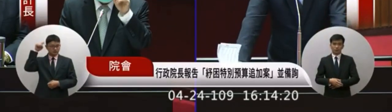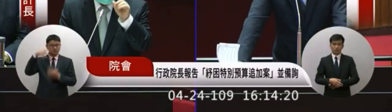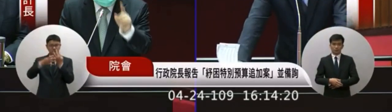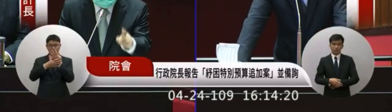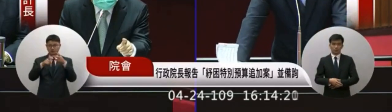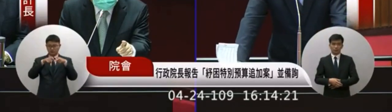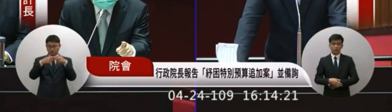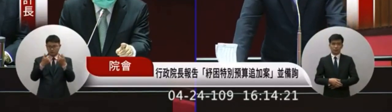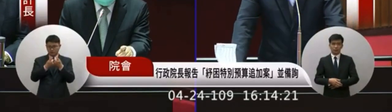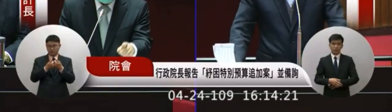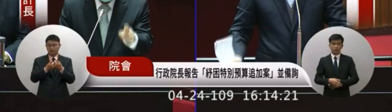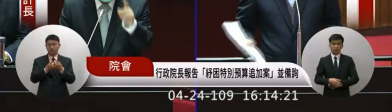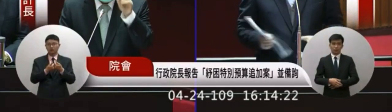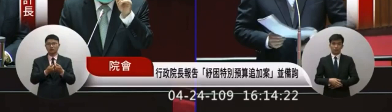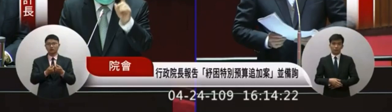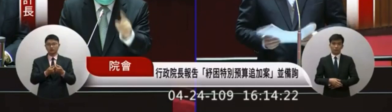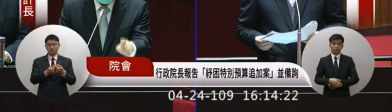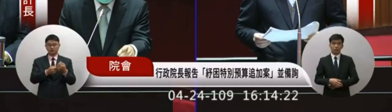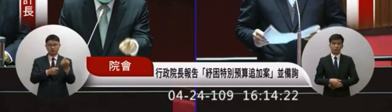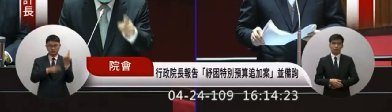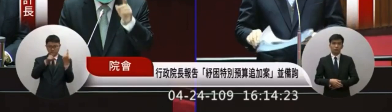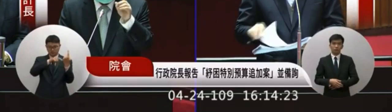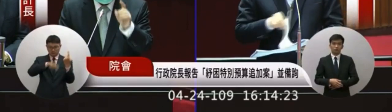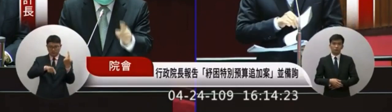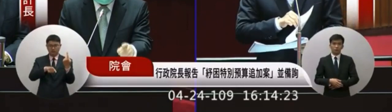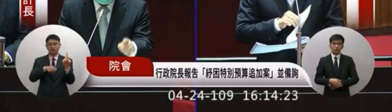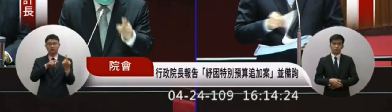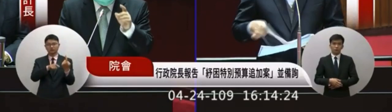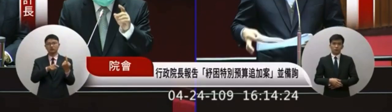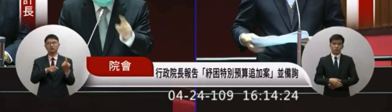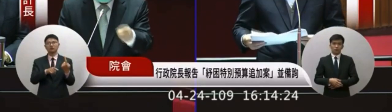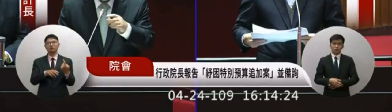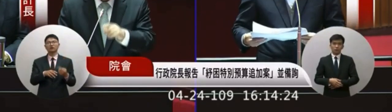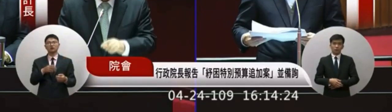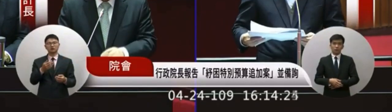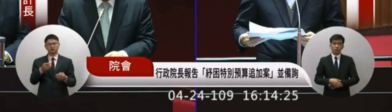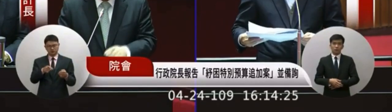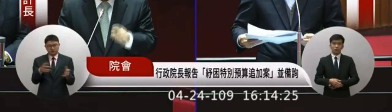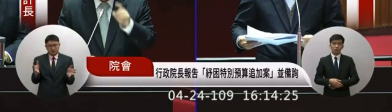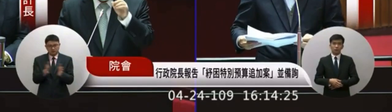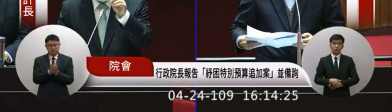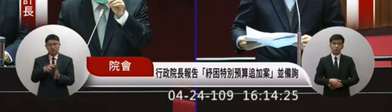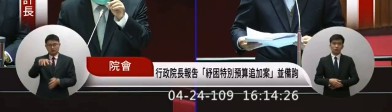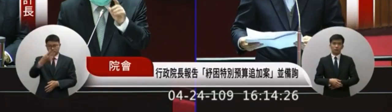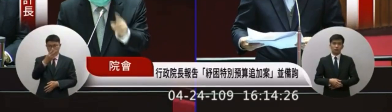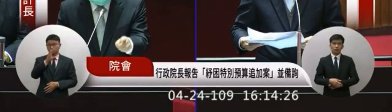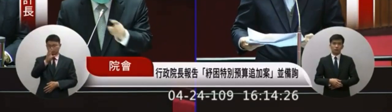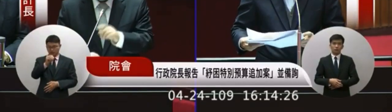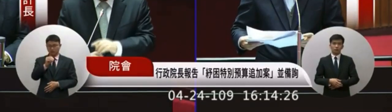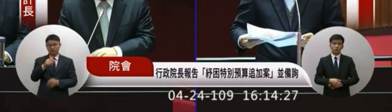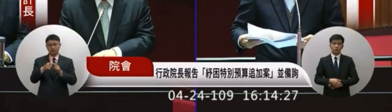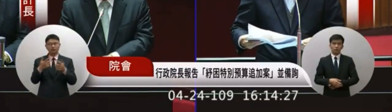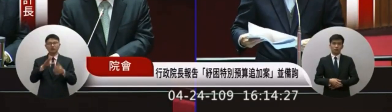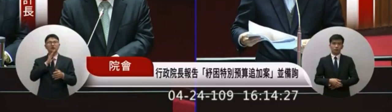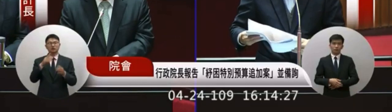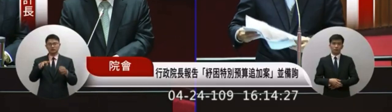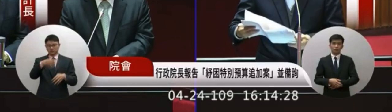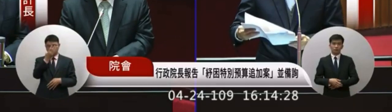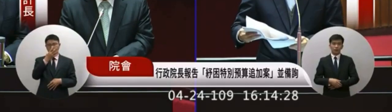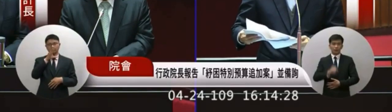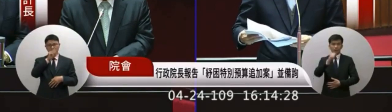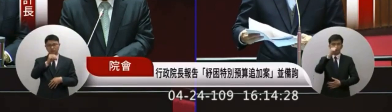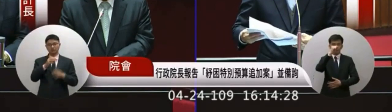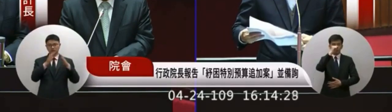工人，就是一户的，所以大概会有400万人的，这400万个家庭呢、啊。